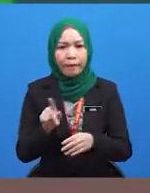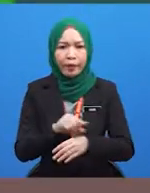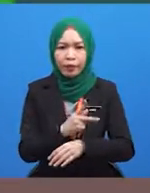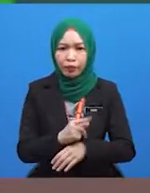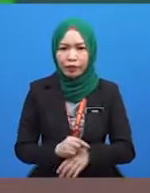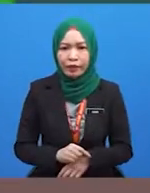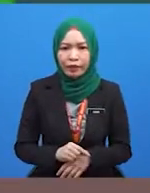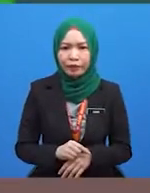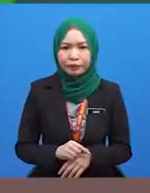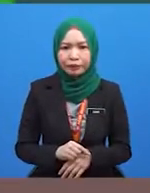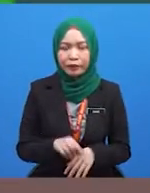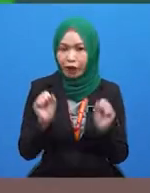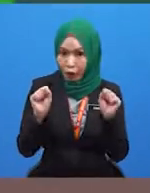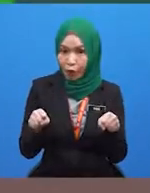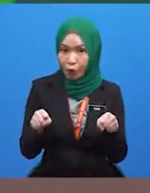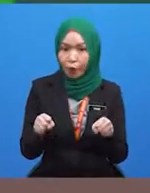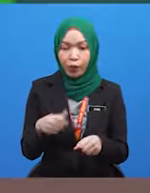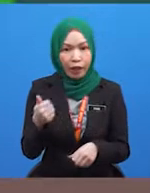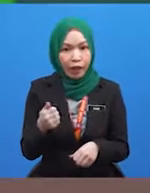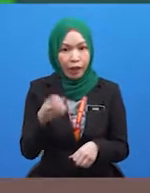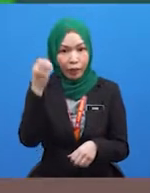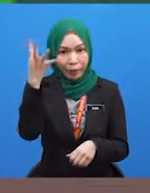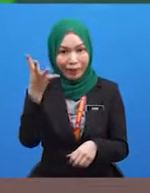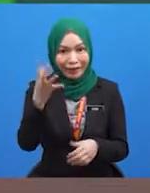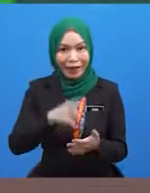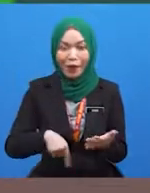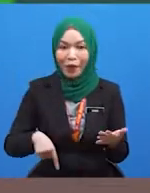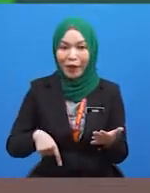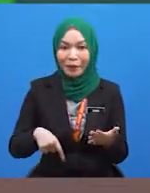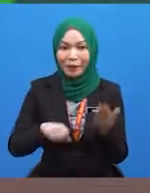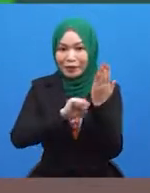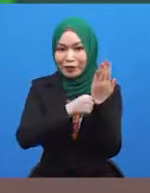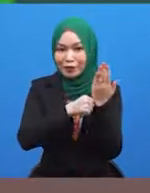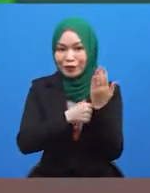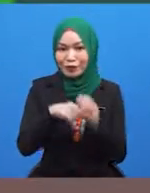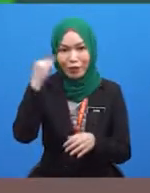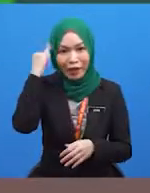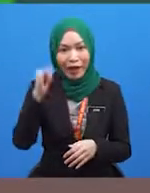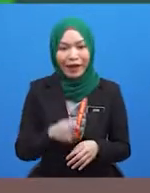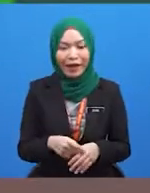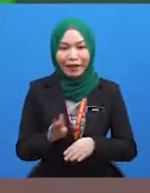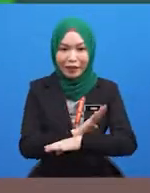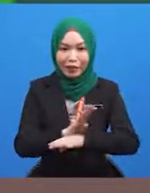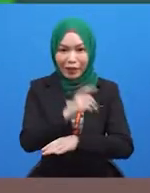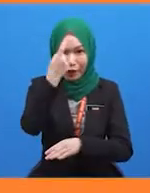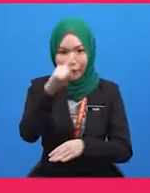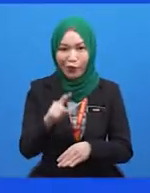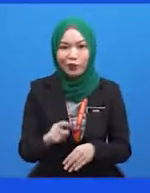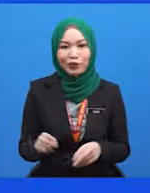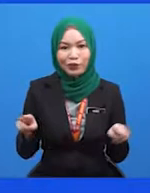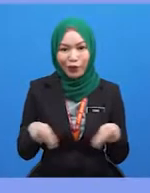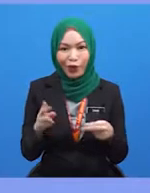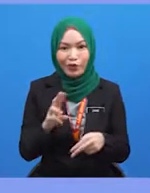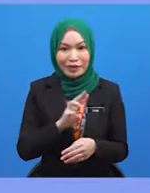Boleh Cik Wan nyatakan apakah sumber-sumber idea perniagaan untuk seseorang usahawan?